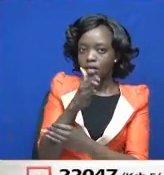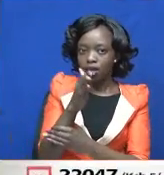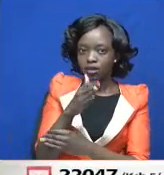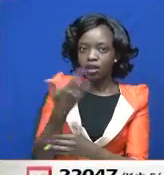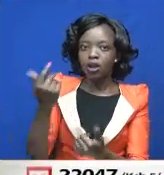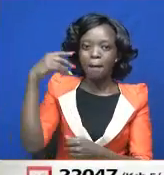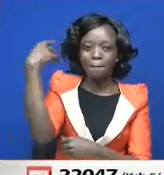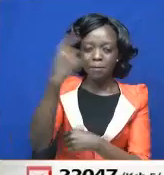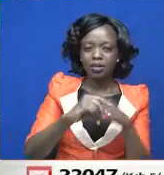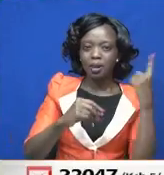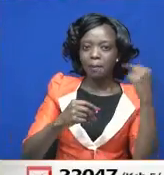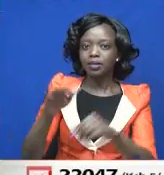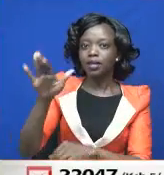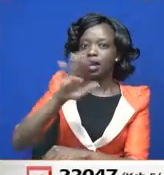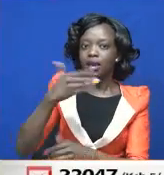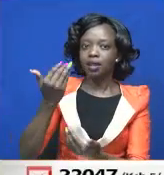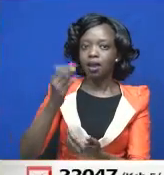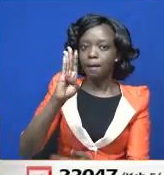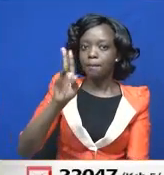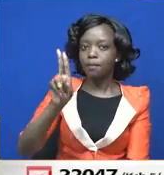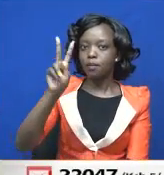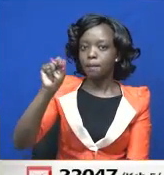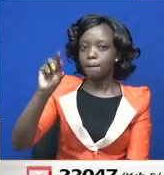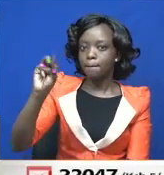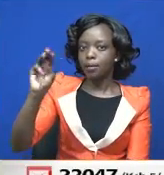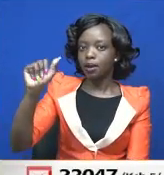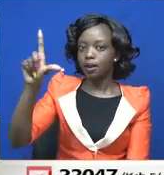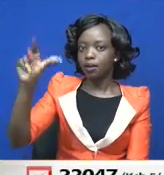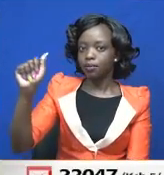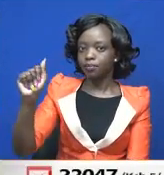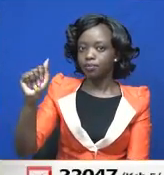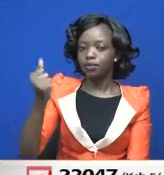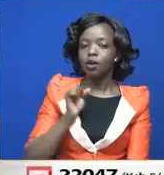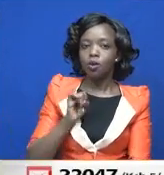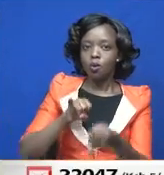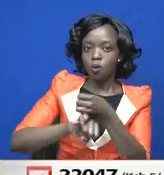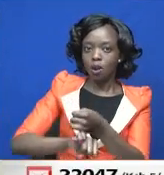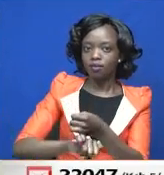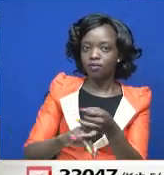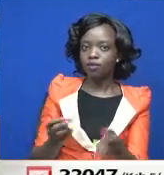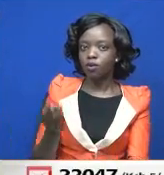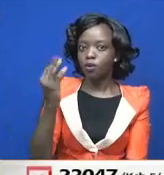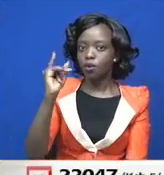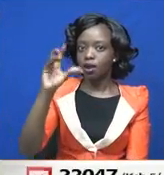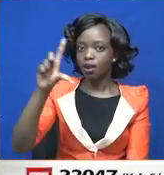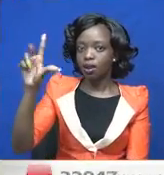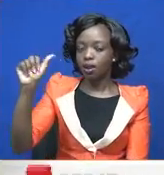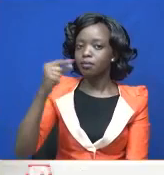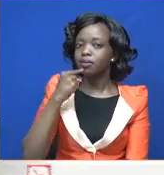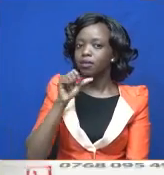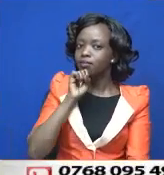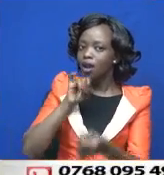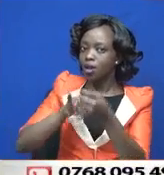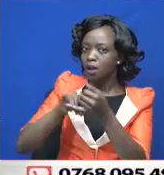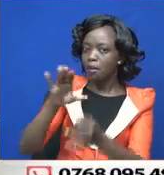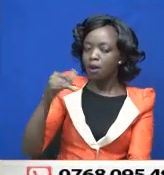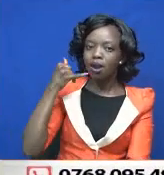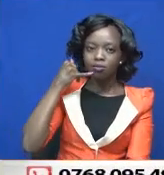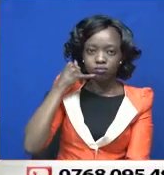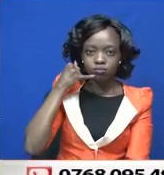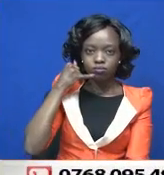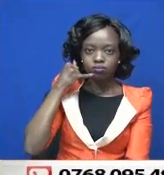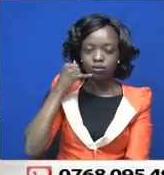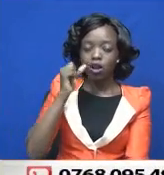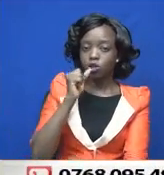hadi kuuawa katika eneo la Bumala. Morino Mondi, mke William Mondi, aliaga anasimulia kuwa bwanake alipigiwa simu kuwa